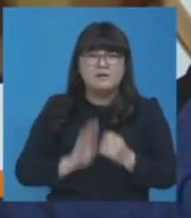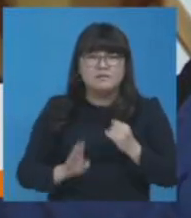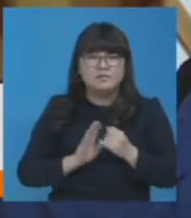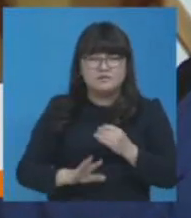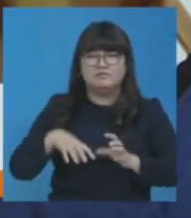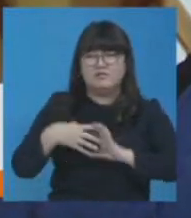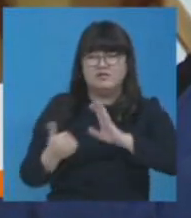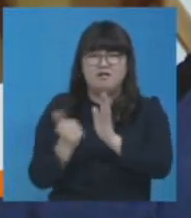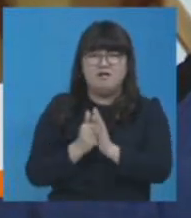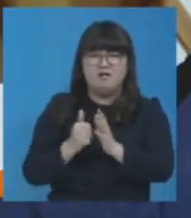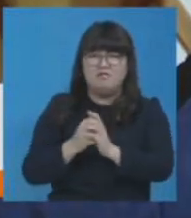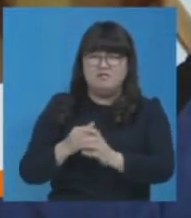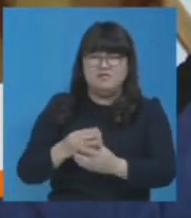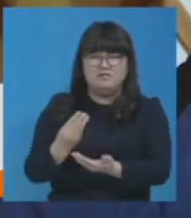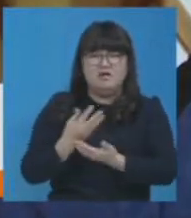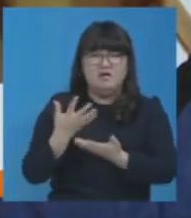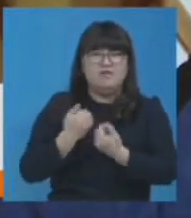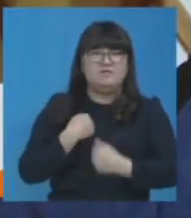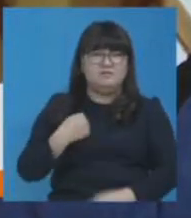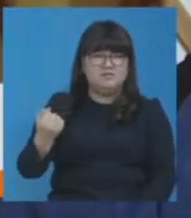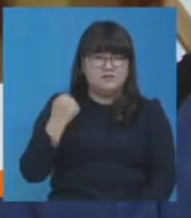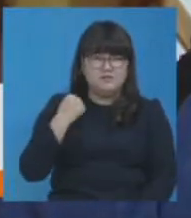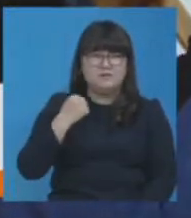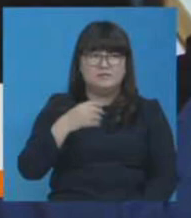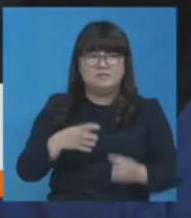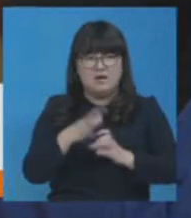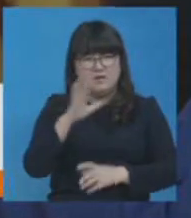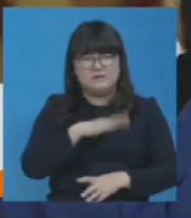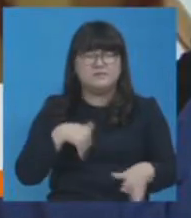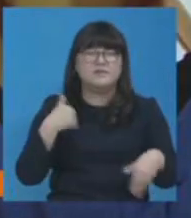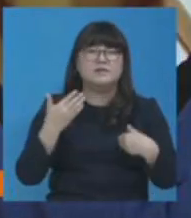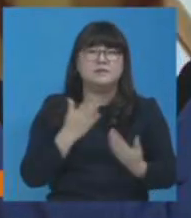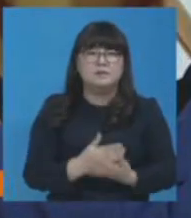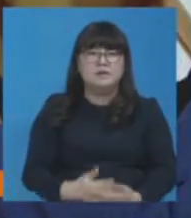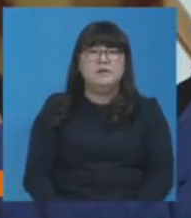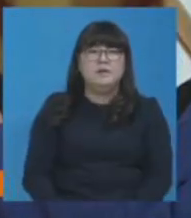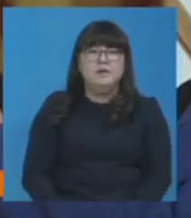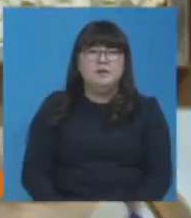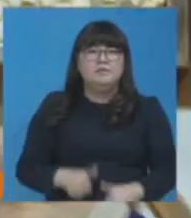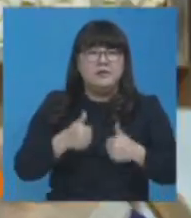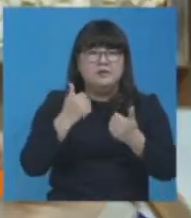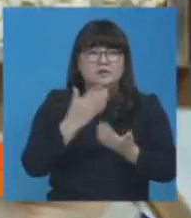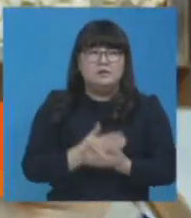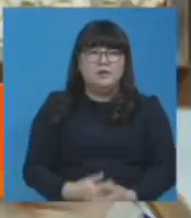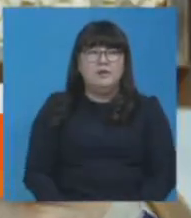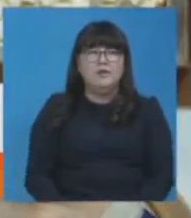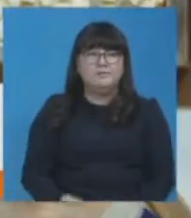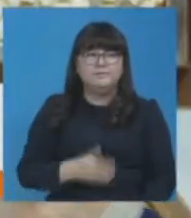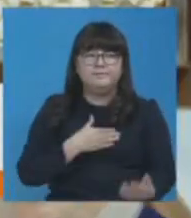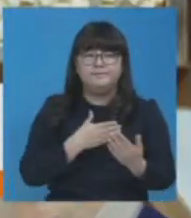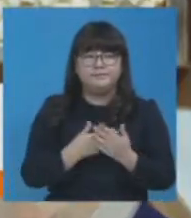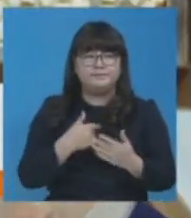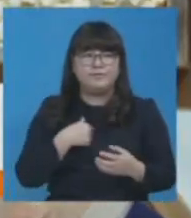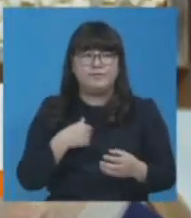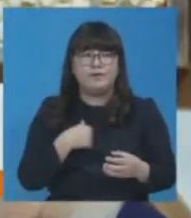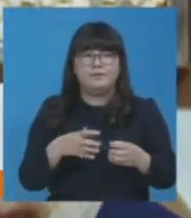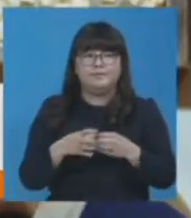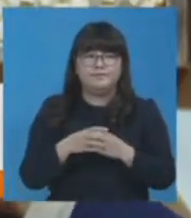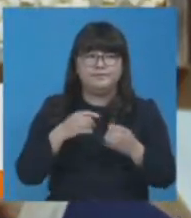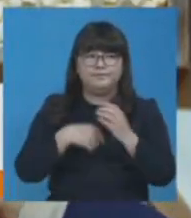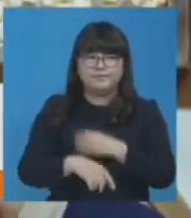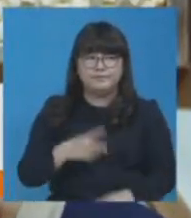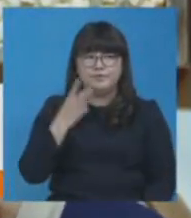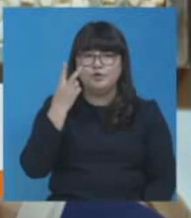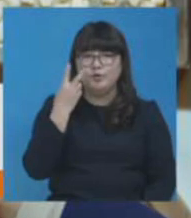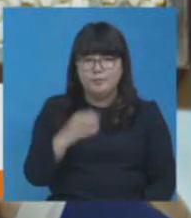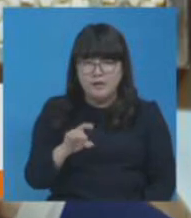дэлхийн аваргын цомыг хүртэж чадсан та багаараа ч гэсэн их маш баяртай бахархаж байгаа. Баярлалаа. Ингээ манай хөдөлгөөний аварга 2-р байрны